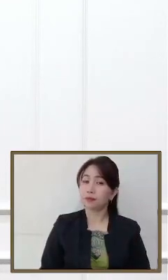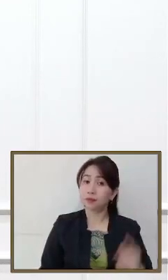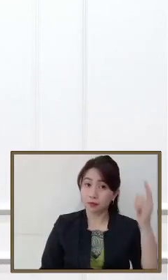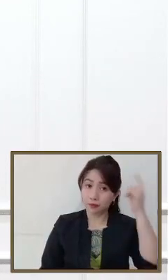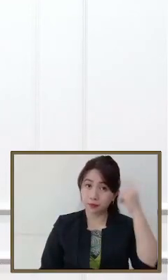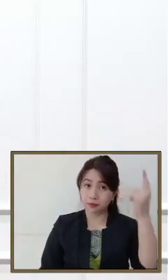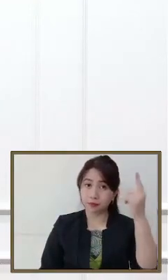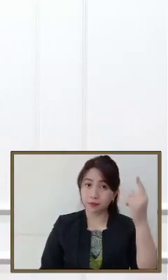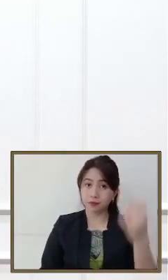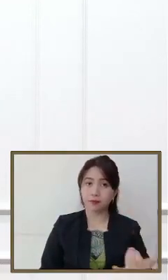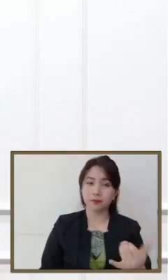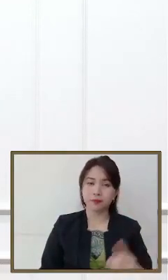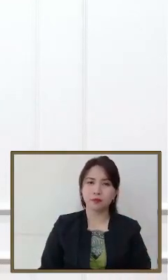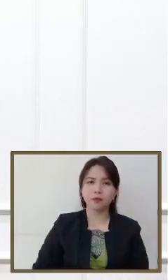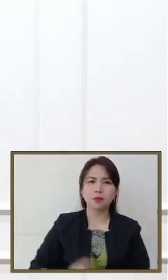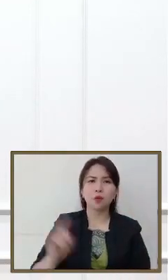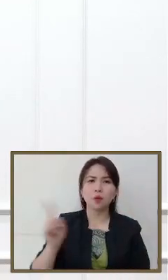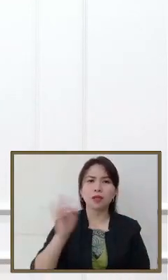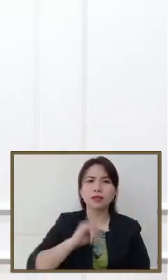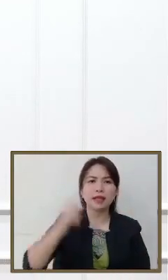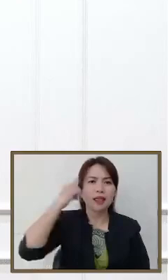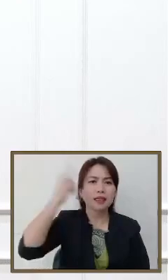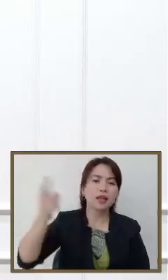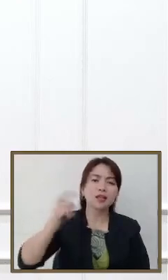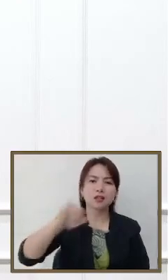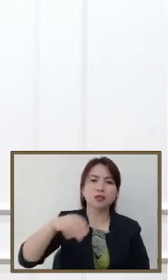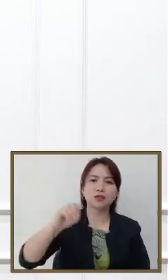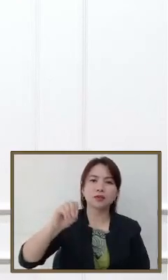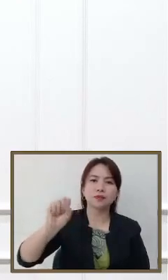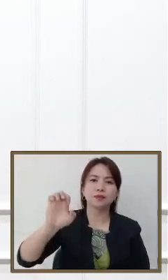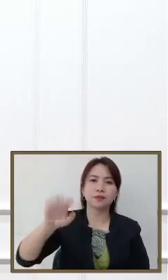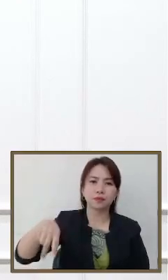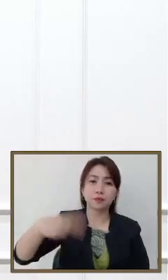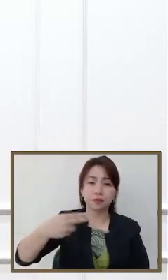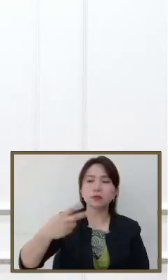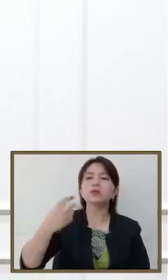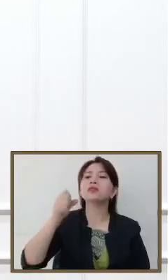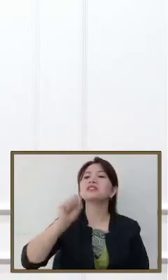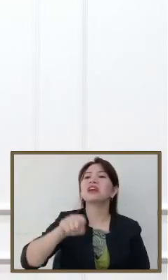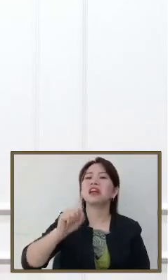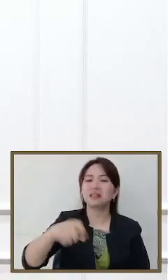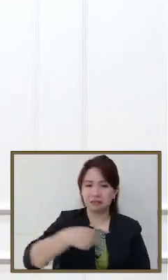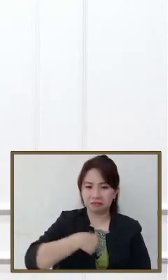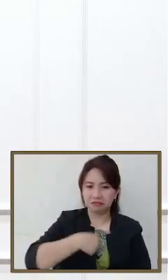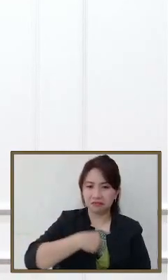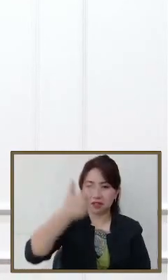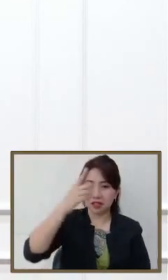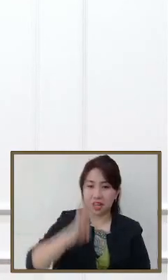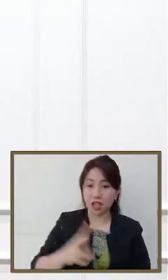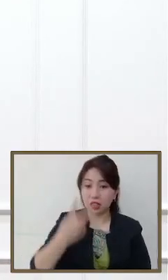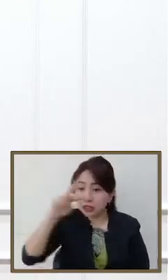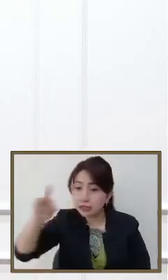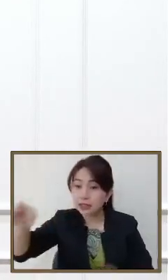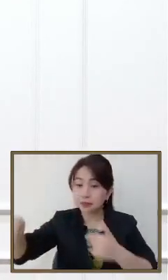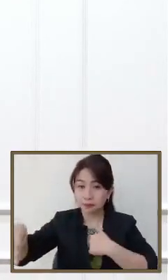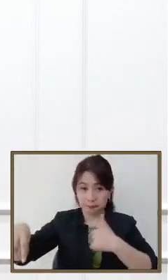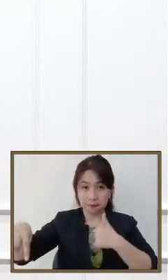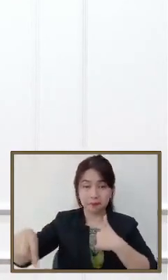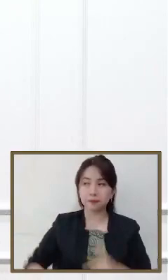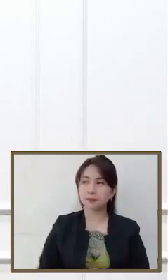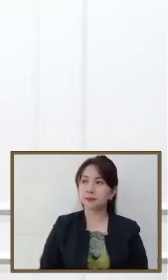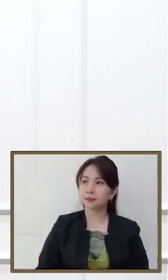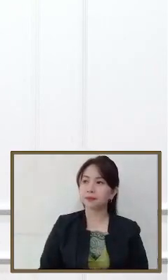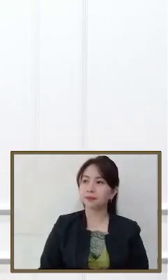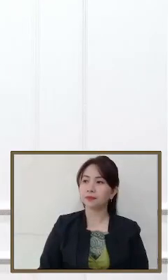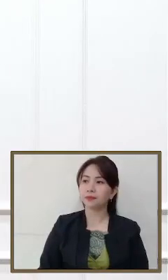natin ang mindset ni Joseph nakikita ako ng Diyos aay mapansin parang automatic ba parang